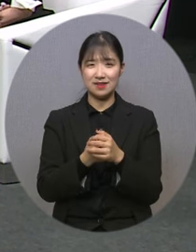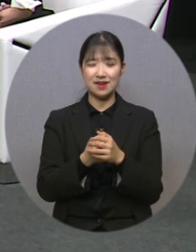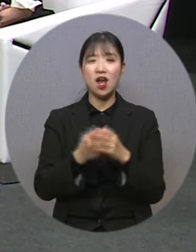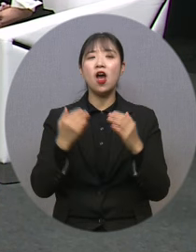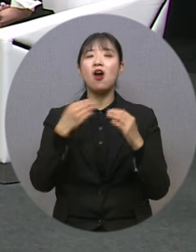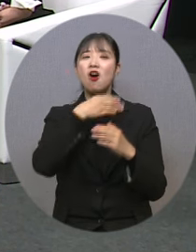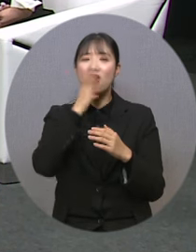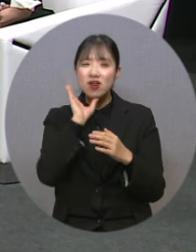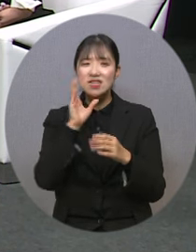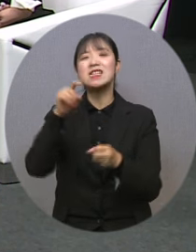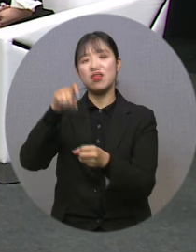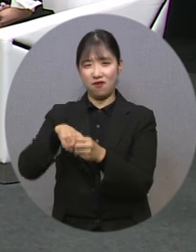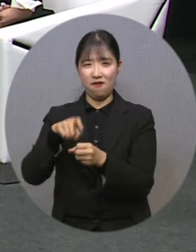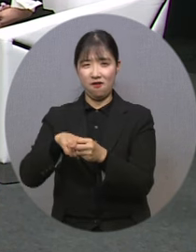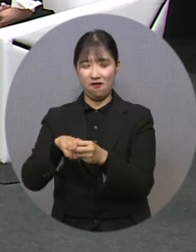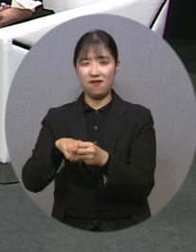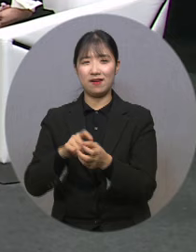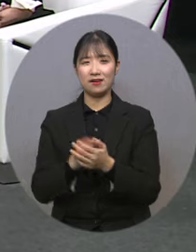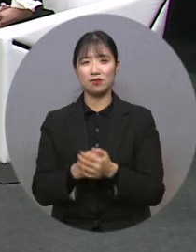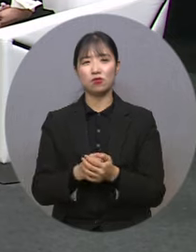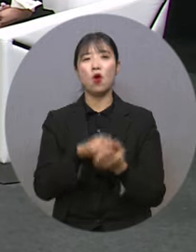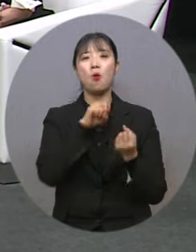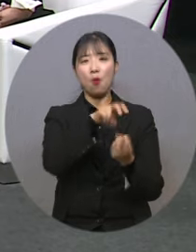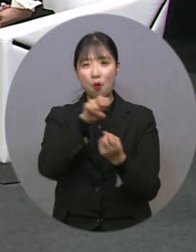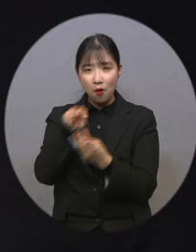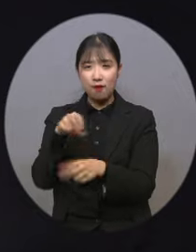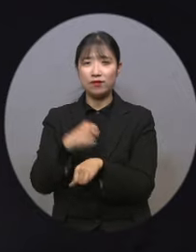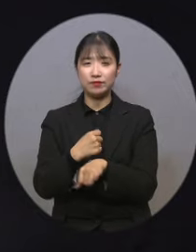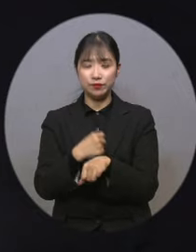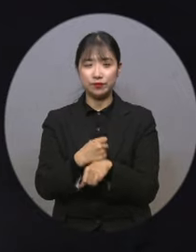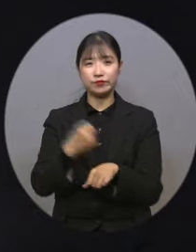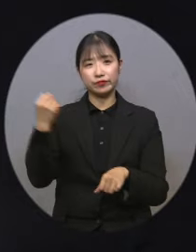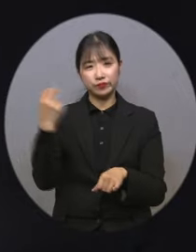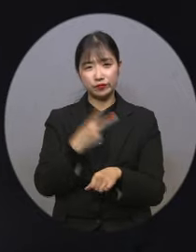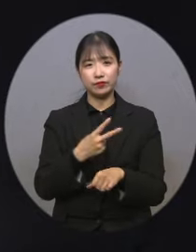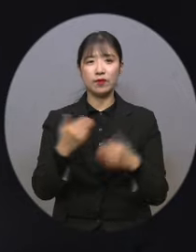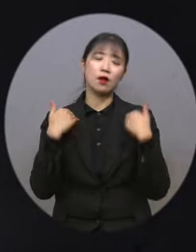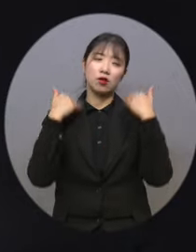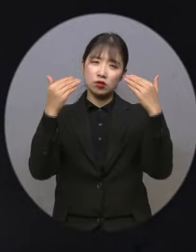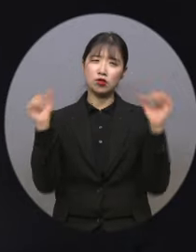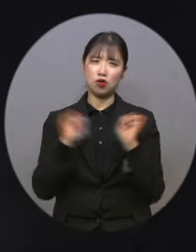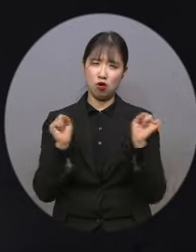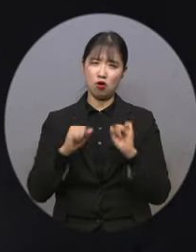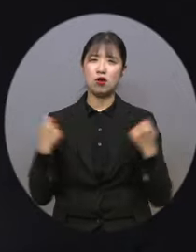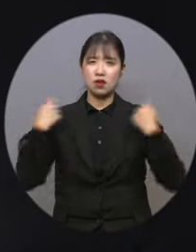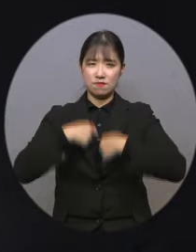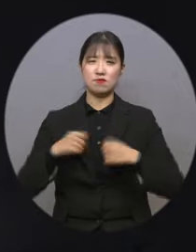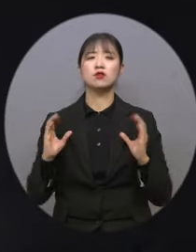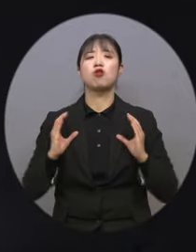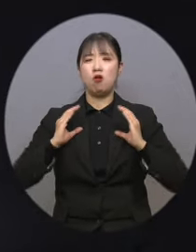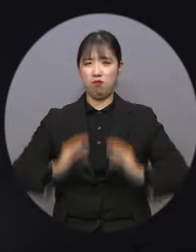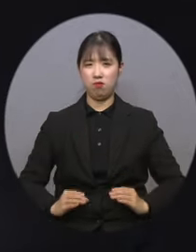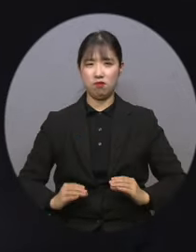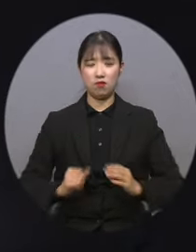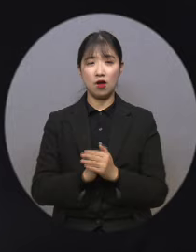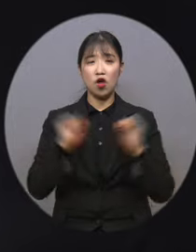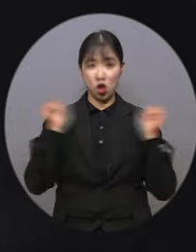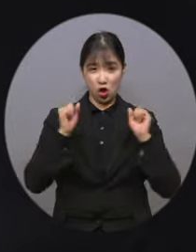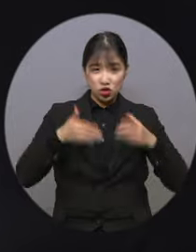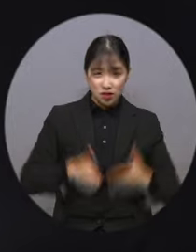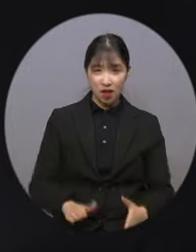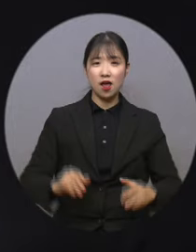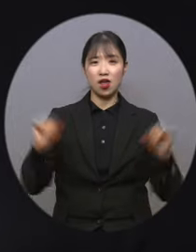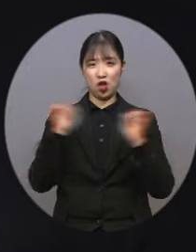등 입니다 올해 먹도록 상의를 떠블 보내고 그 안에 어른들이 개월의 입은 장파 겨울에 생애로 해오지 아마